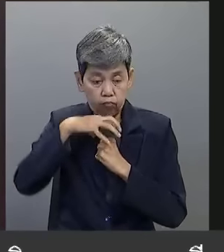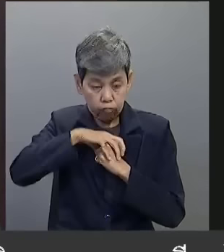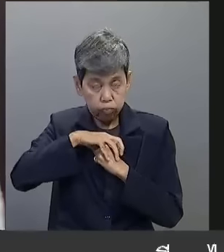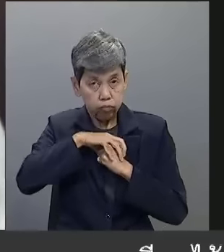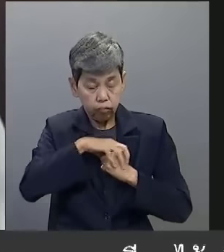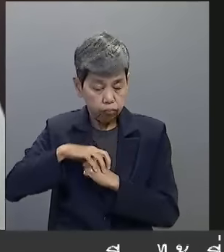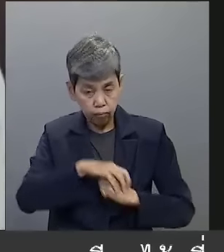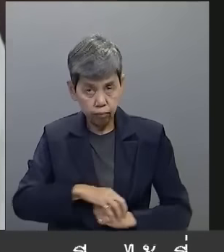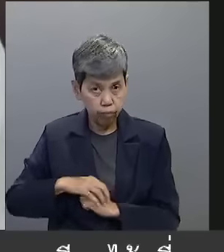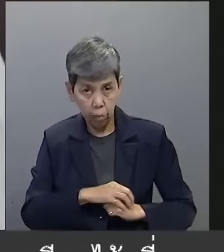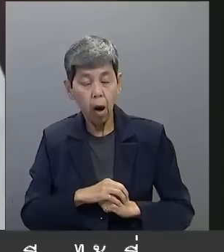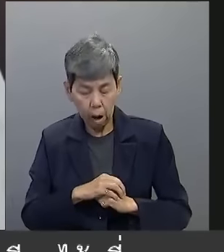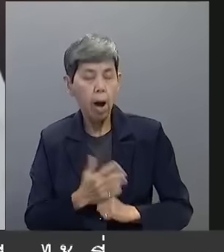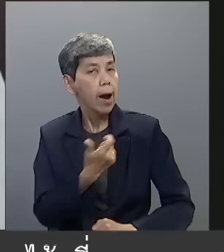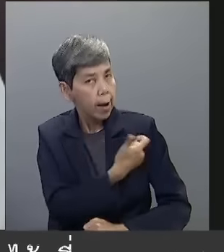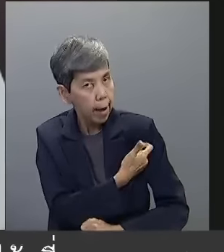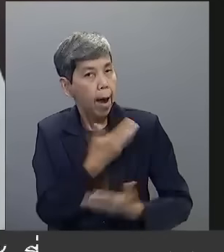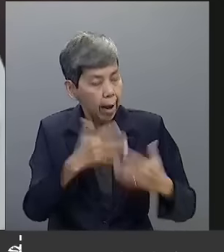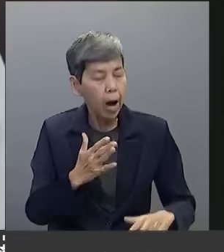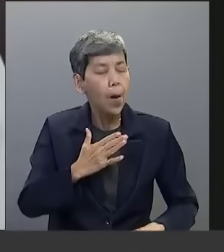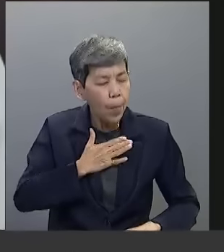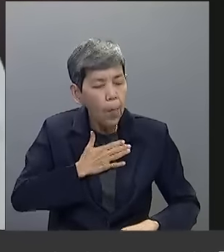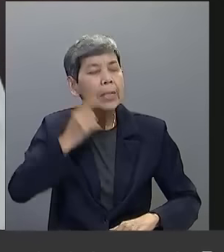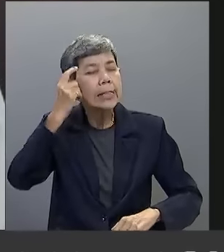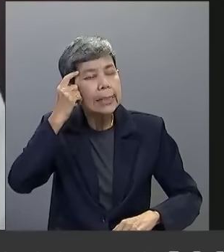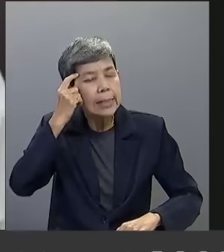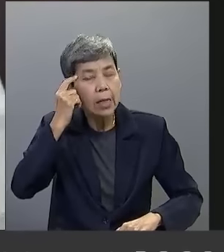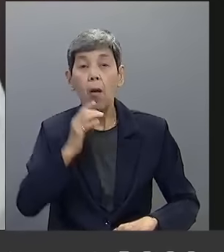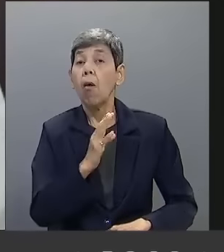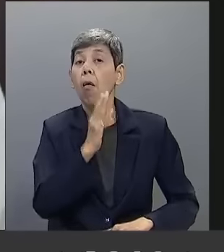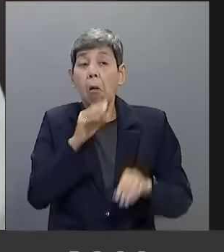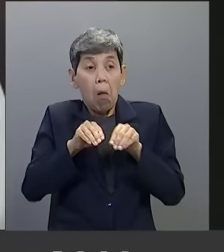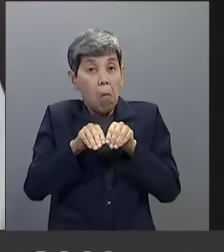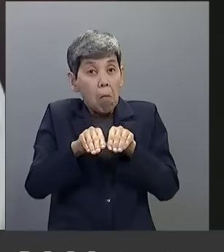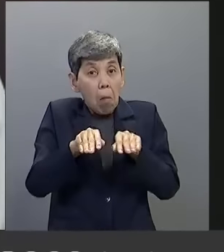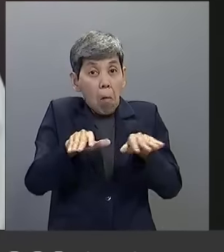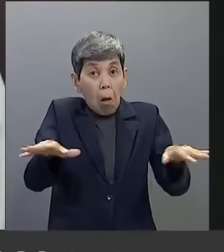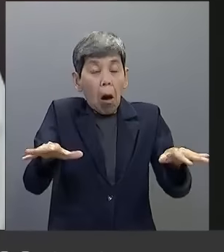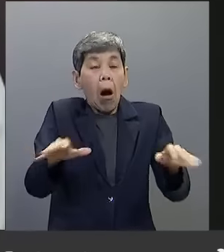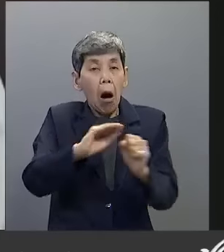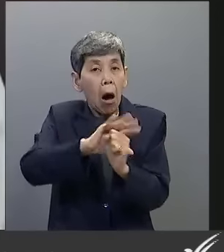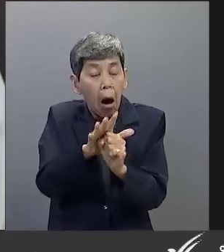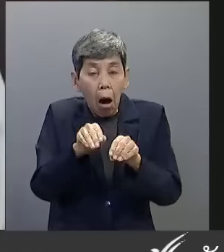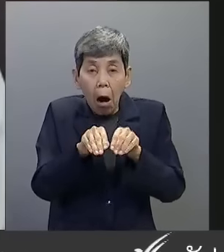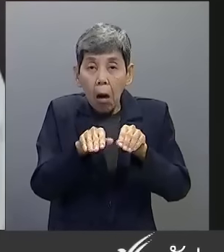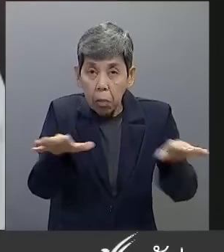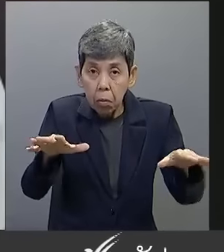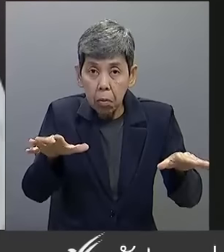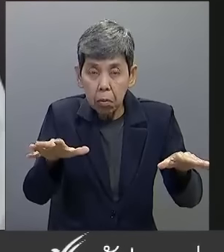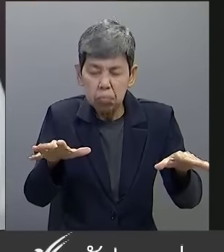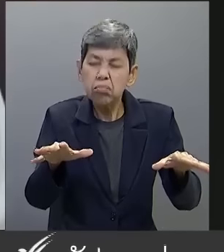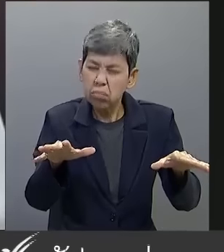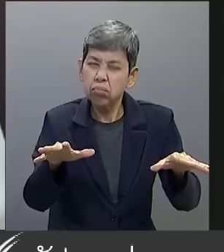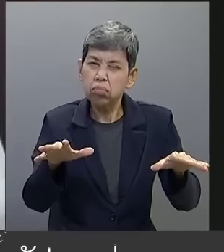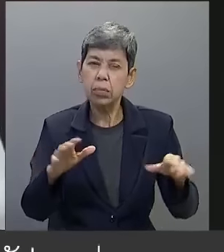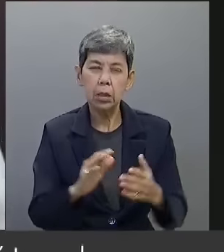ทเม็ดหรือฉีดเนี่ยเรียบร้อยหมดแล้วเพราะนั้นผมเข้าใจว่าถ้าเผื่อว่ามีการระบาดขึ้นเนี่ยจะเป็นการระบาดเป็น